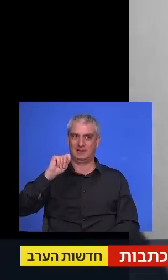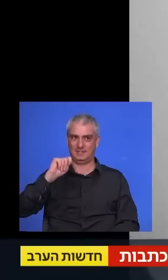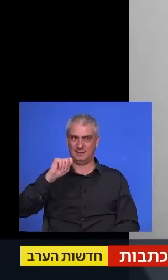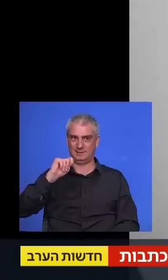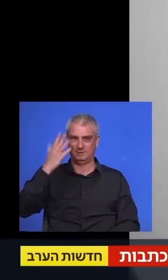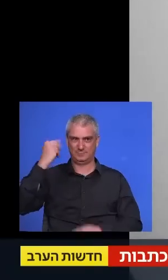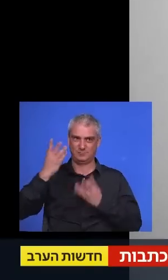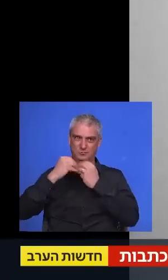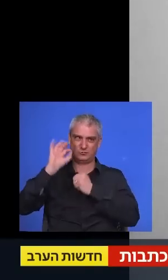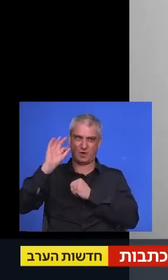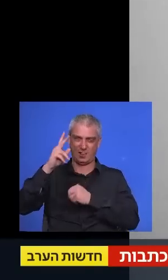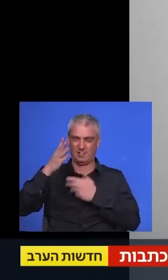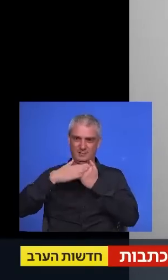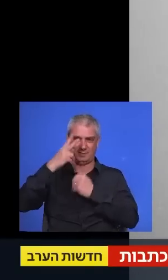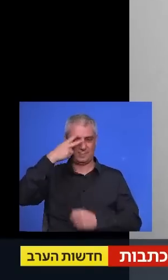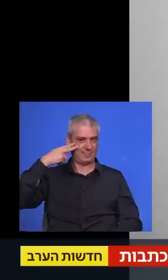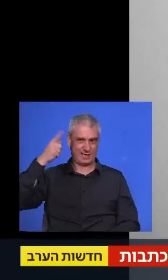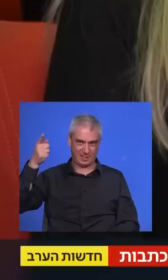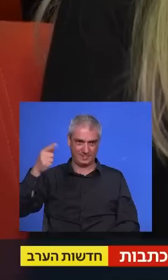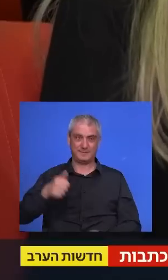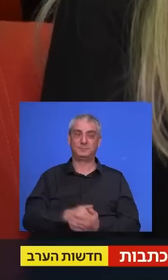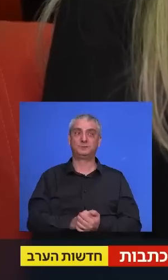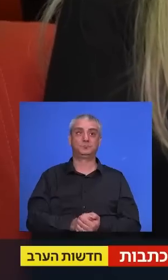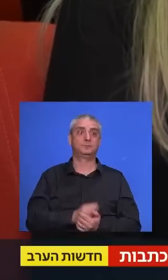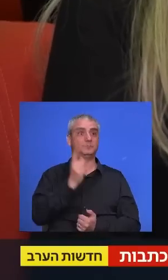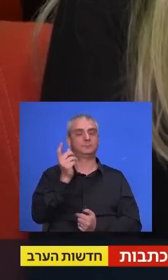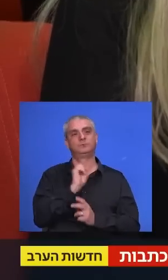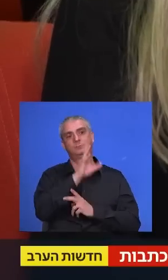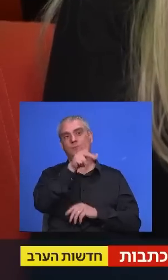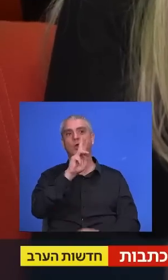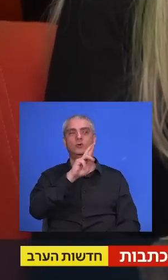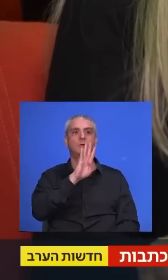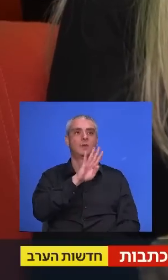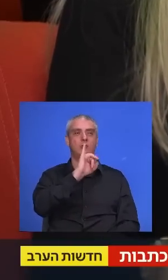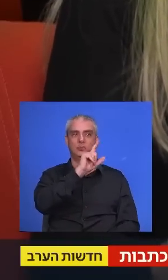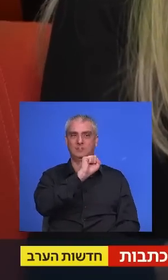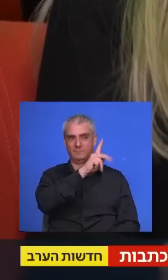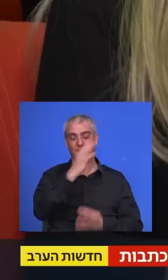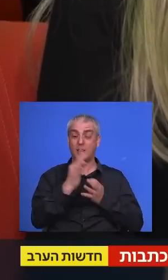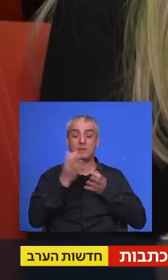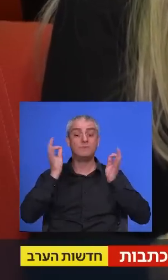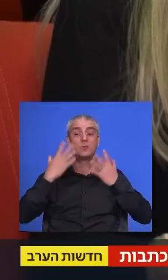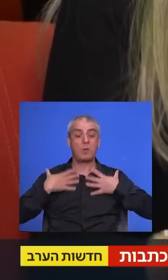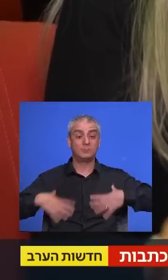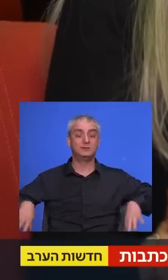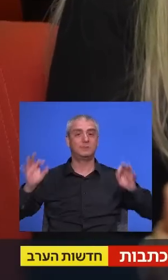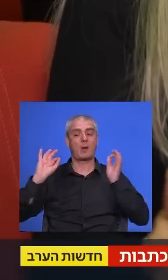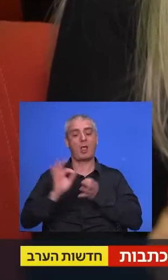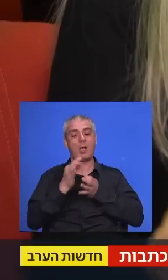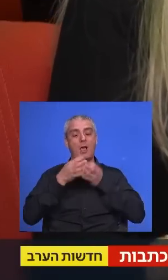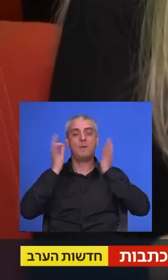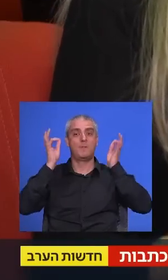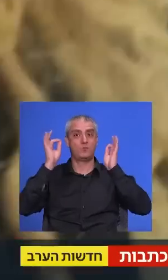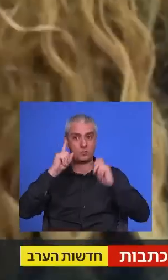אז באותה תקופה של רות דיין, והיא הפנתה אותנו לרוז'י בן יוסף, שתפרה לי במיוחד